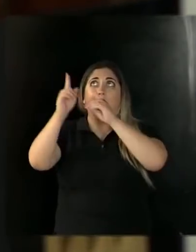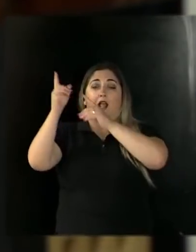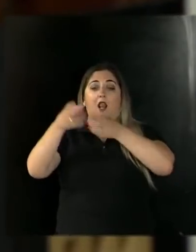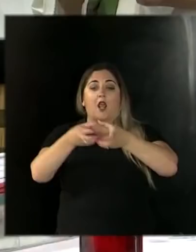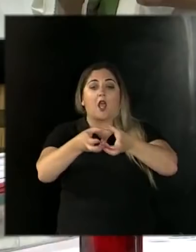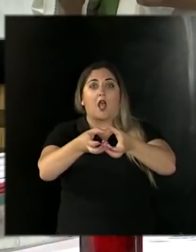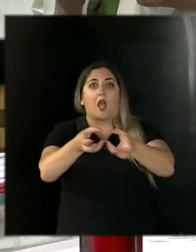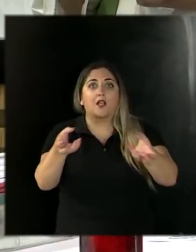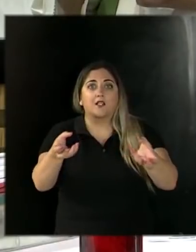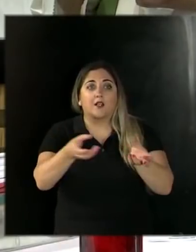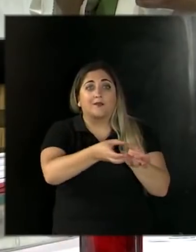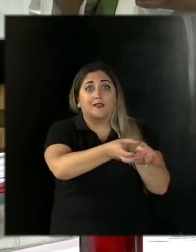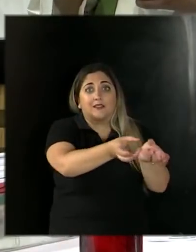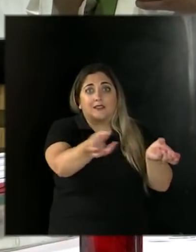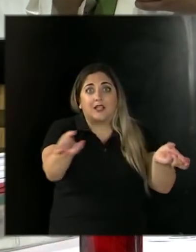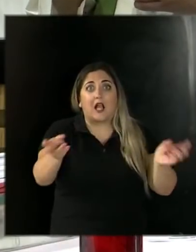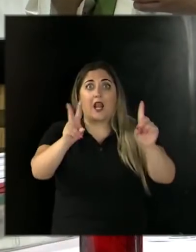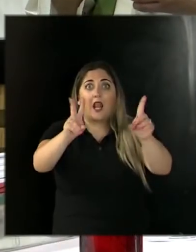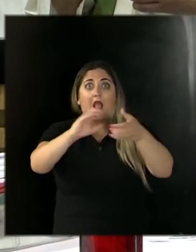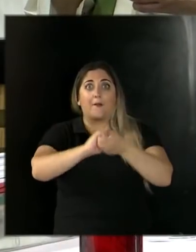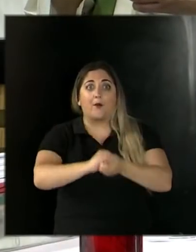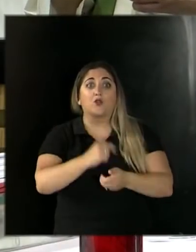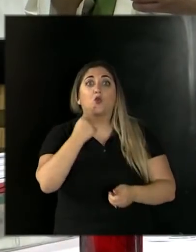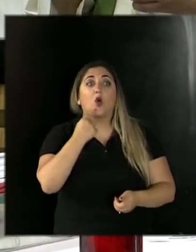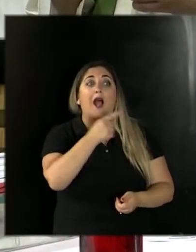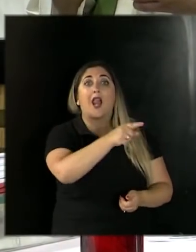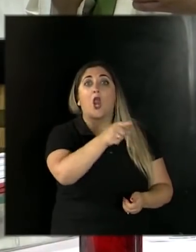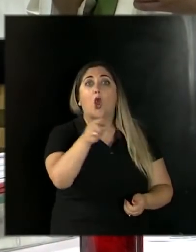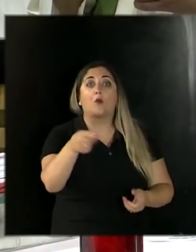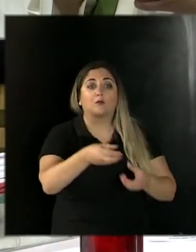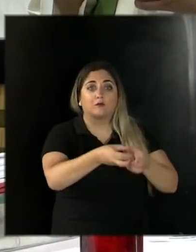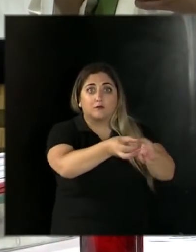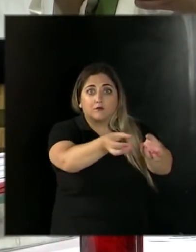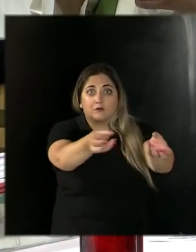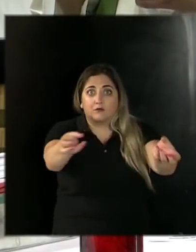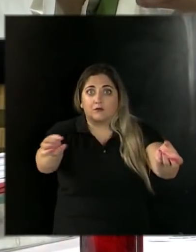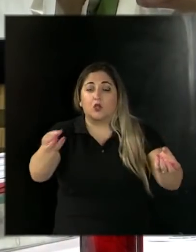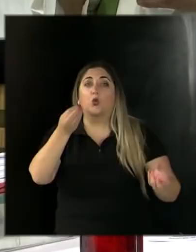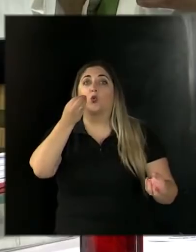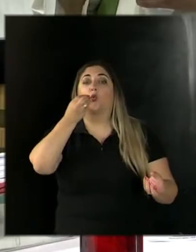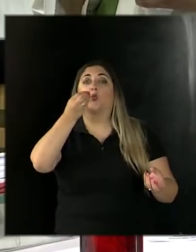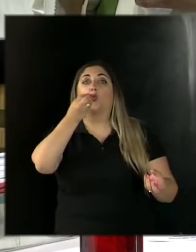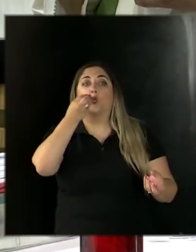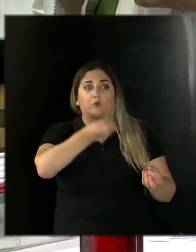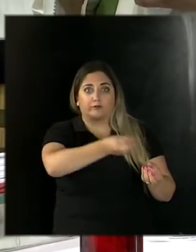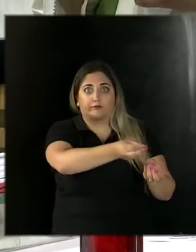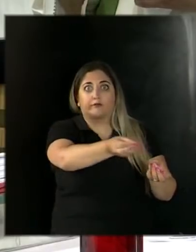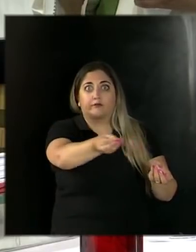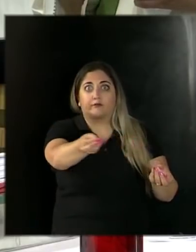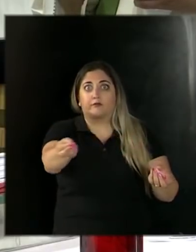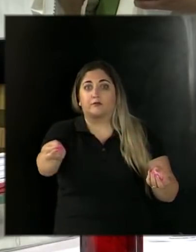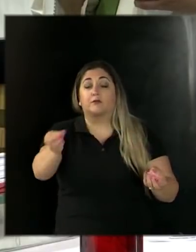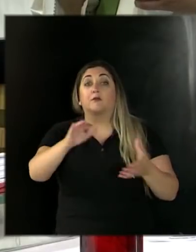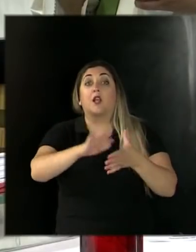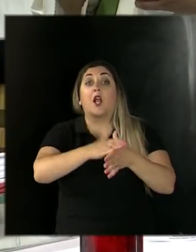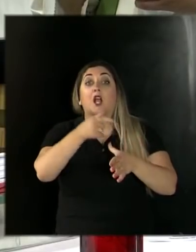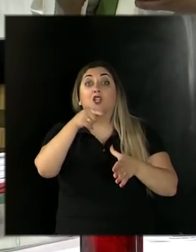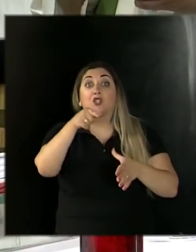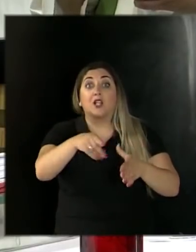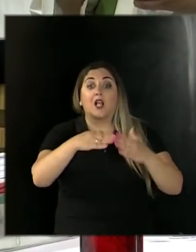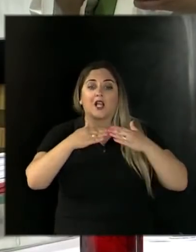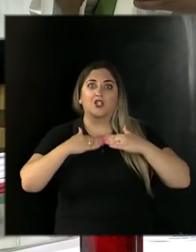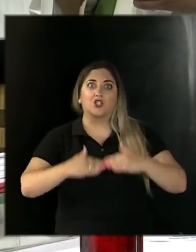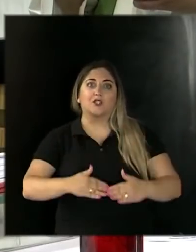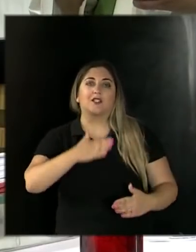qasam. Tal id-dixxipli tiegħu u qal, ħudu u kulu l-koll minn dan, għax